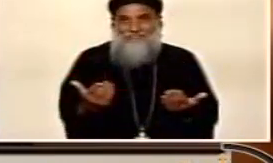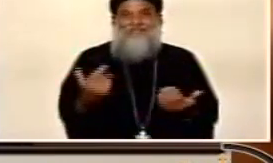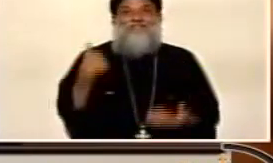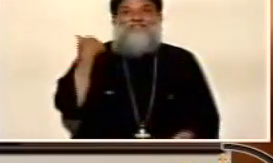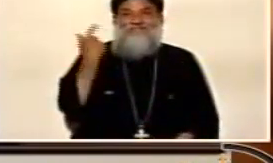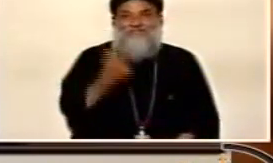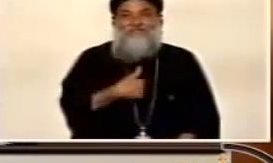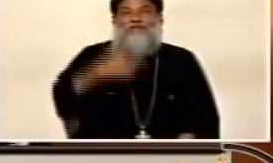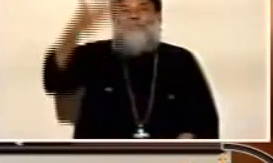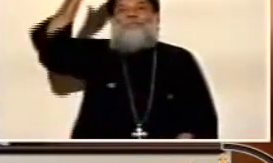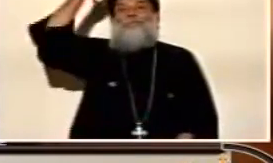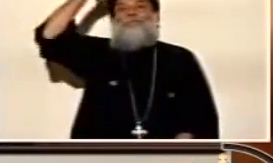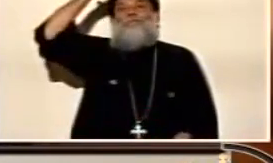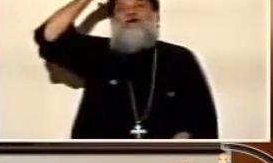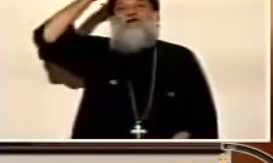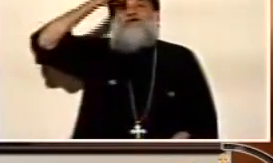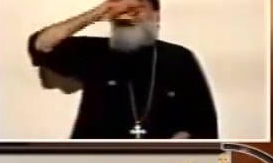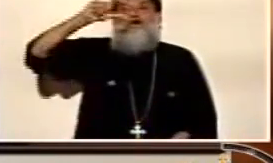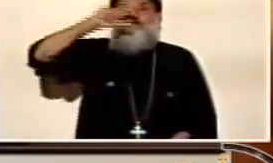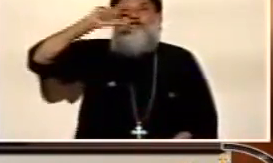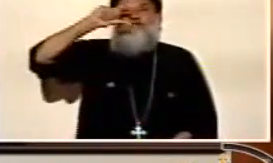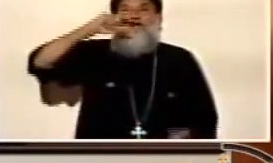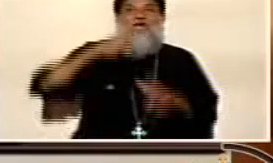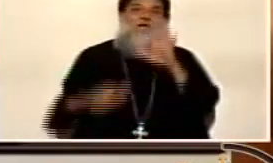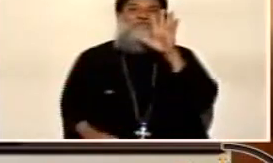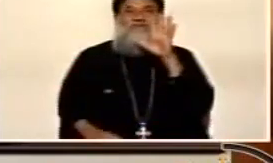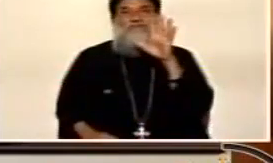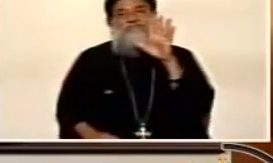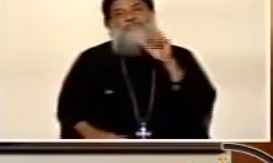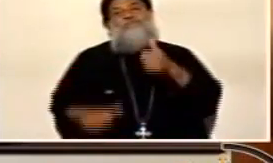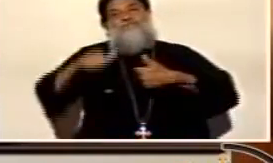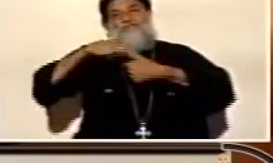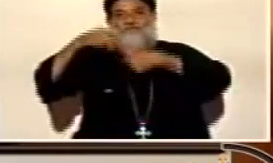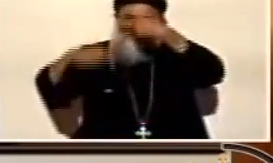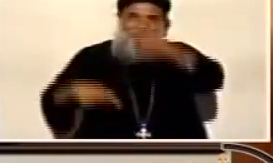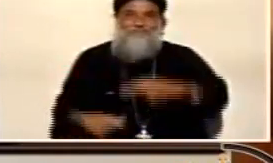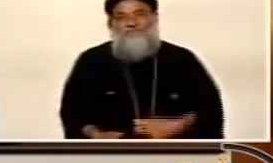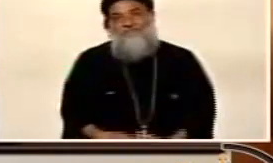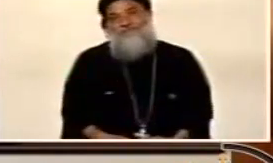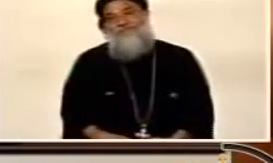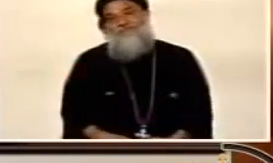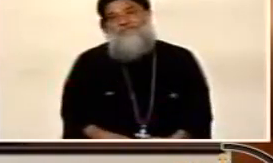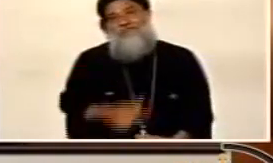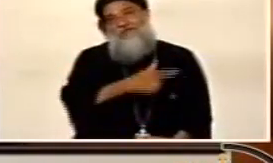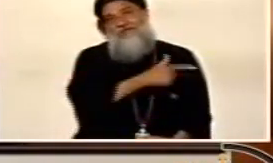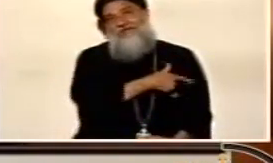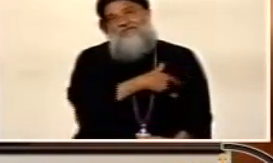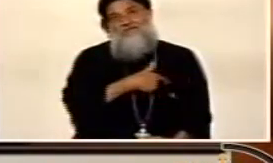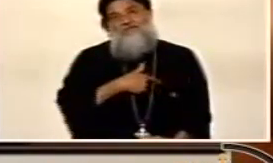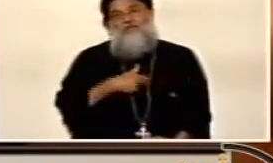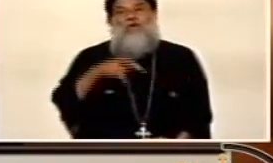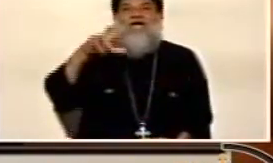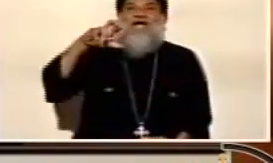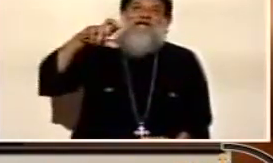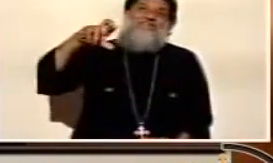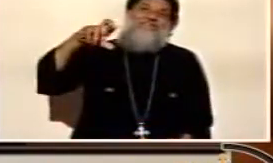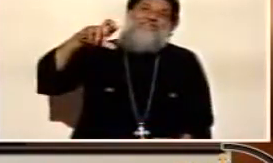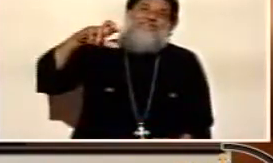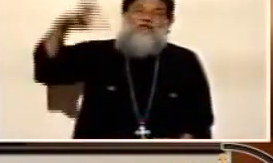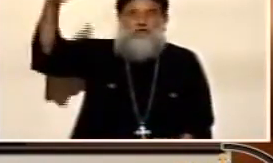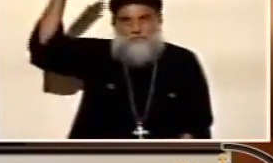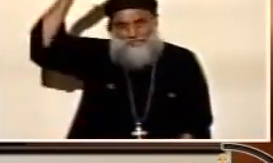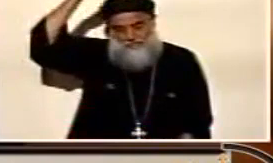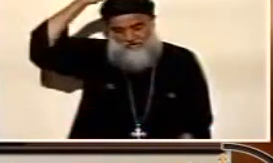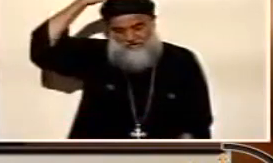فالخامس بقى كل كام شهر ده بيبقى زيادة، فعشان كده يسموه لما يجي 29